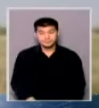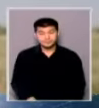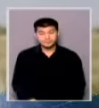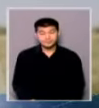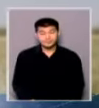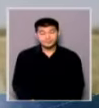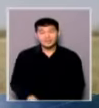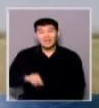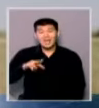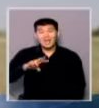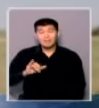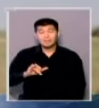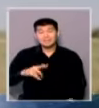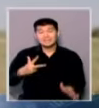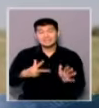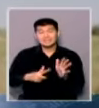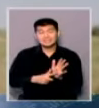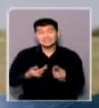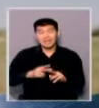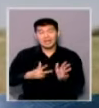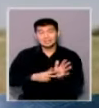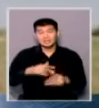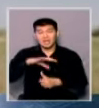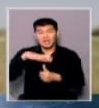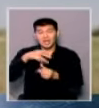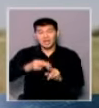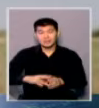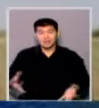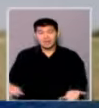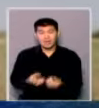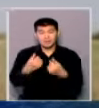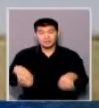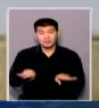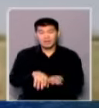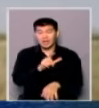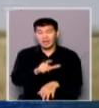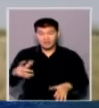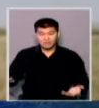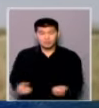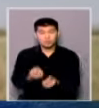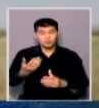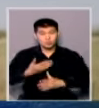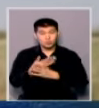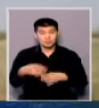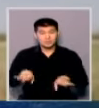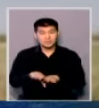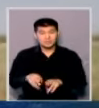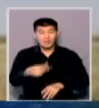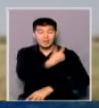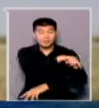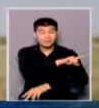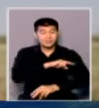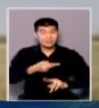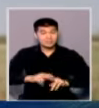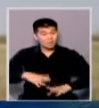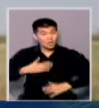является... Ми-8 тікұшағы бірінші санаттағы техника. Ол төтеншеліктермен бірге адам құтқару үшін жасақталған. Одан бөлек медицина